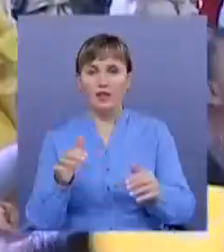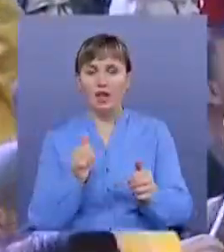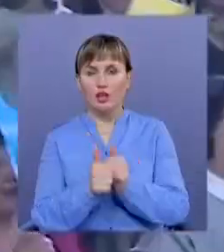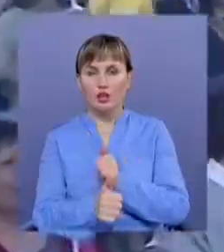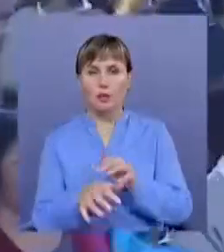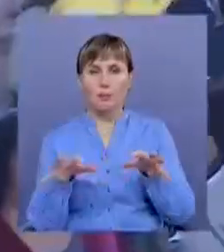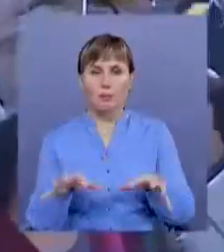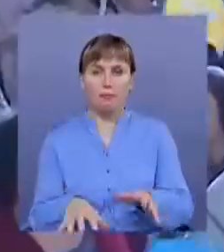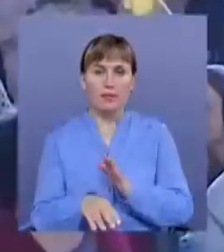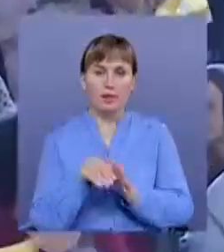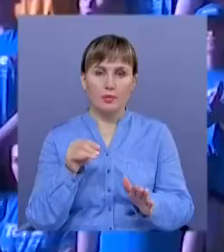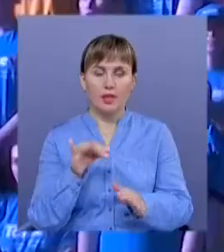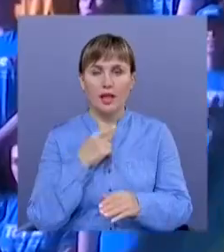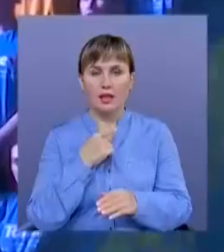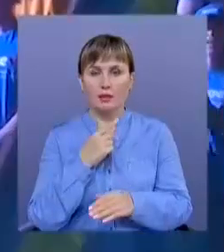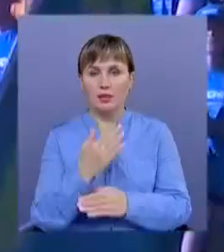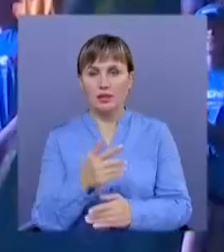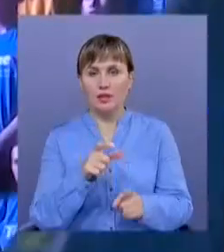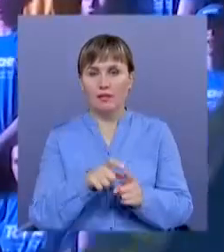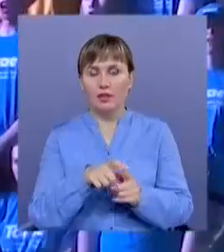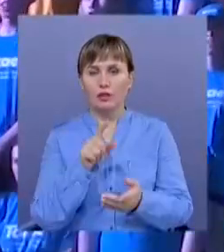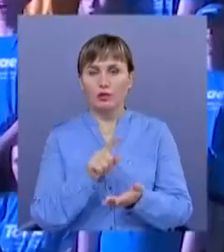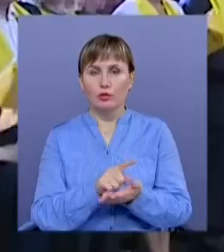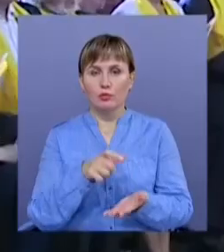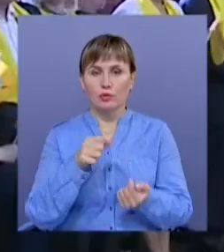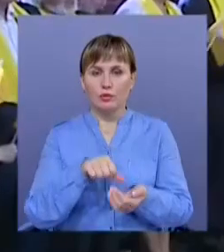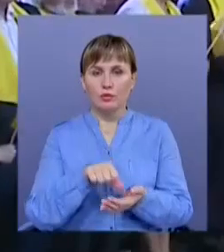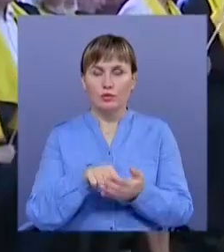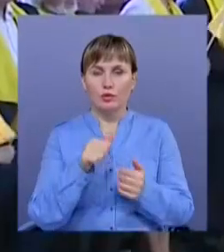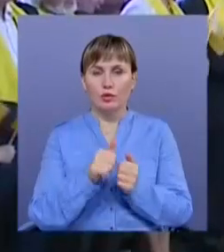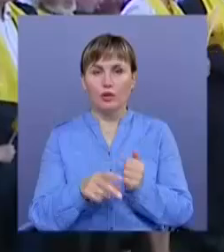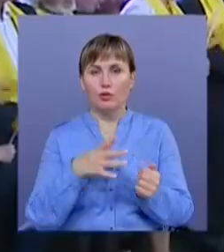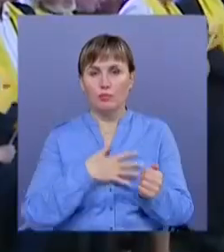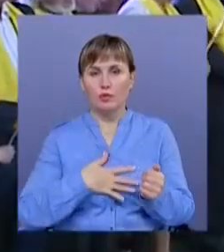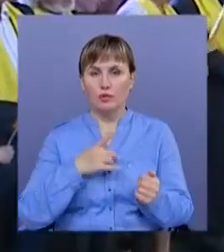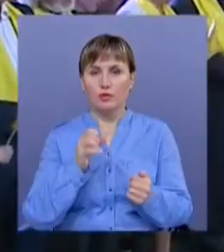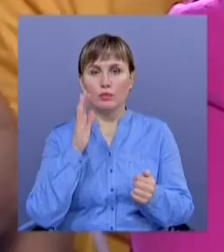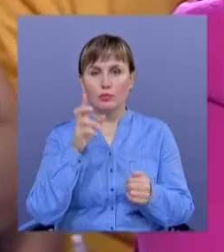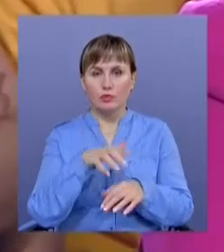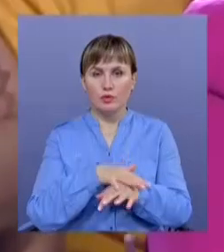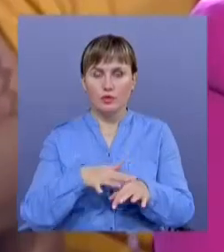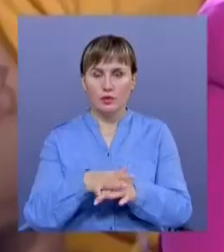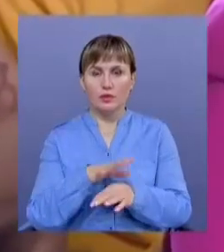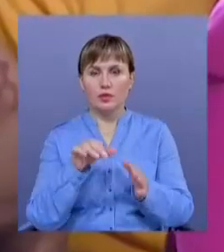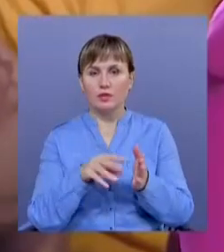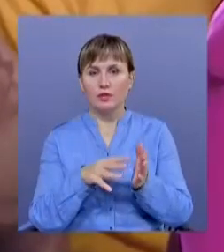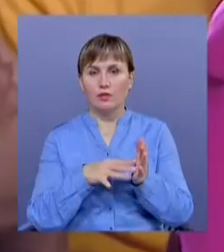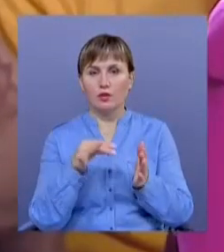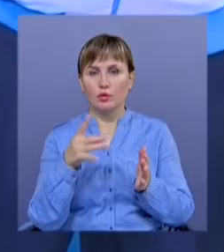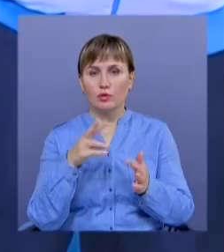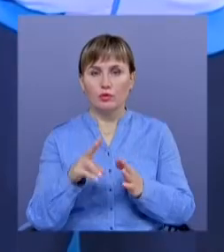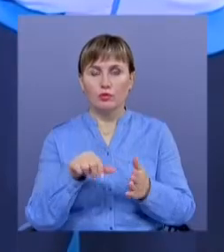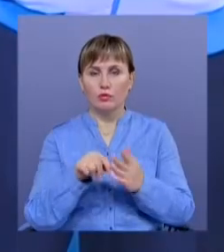выборов президента. В голосовании, по их словам, должен принять участие каждый, кто переживает за будущее страны. А 9 июня участники